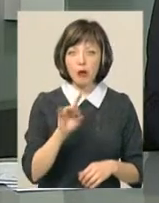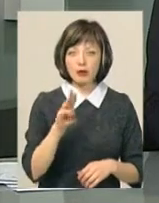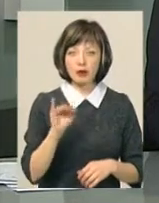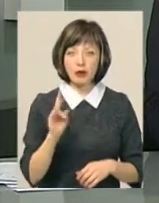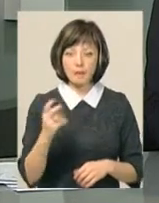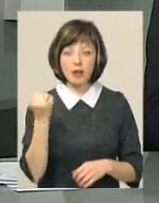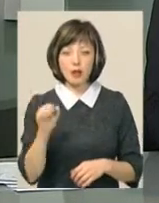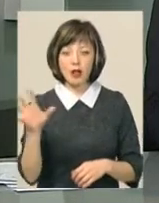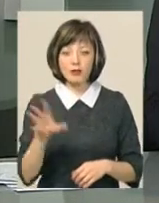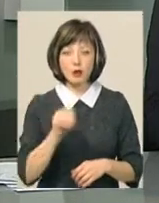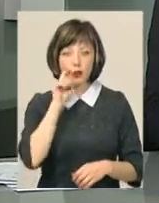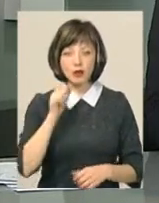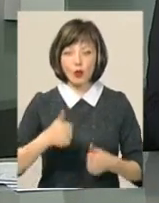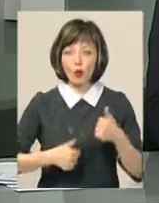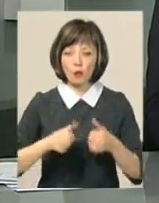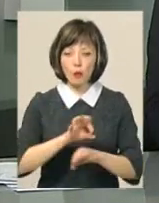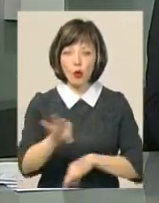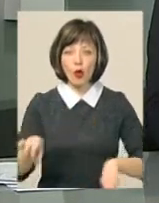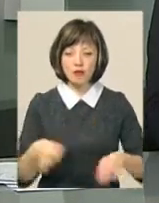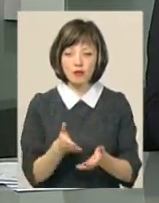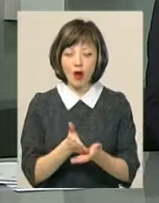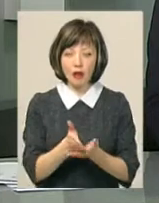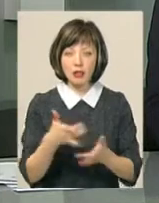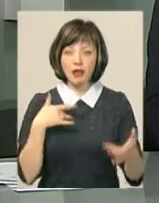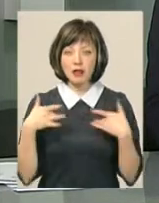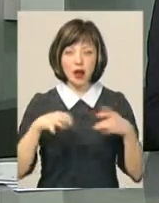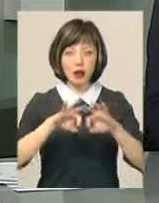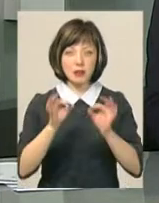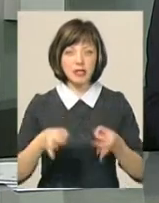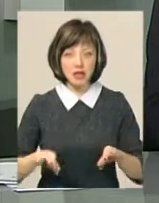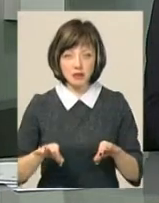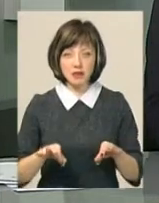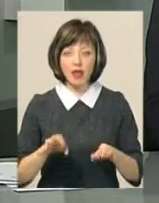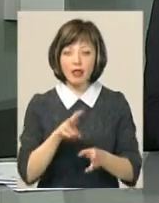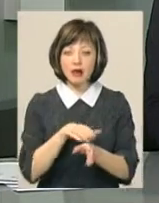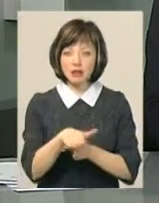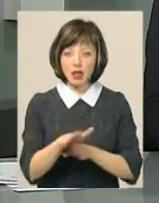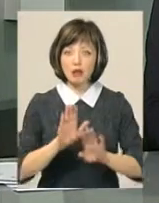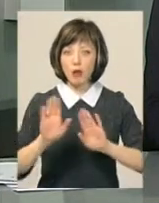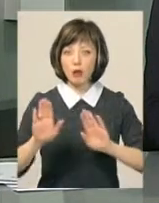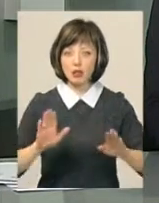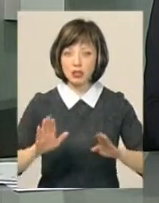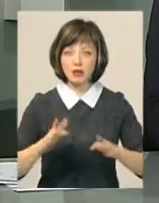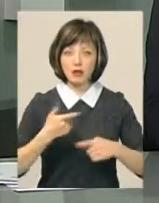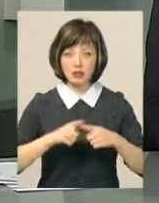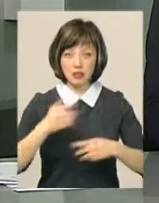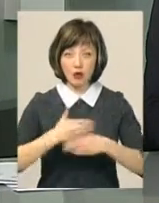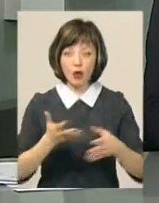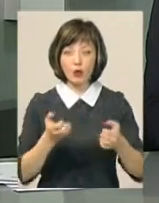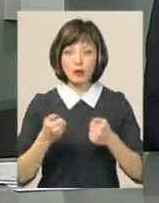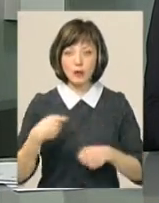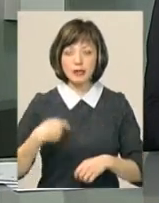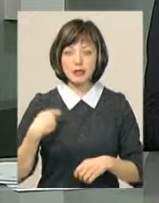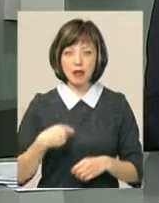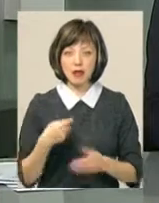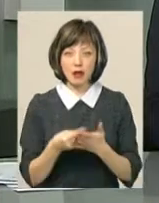Бортник-Гуливата перемогла у всеукраїнському конкурсі проєктів в галузі театрального мистецтва. На реалізацію постановки «Свято онлайн» вона отримає